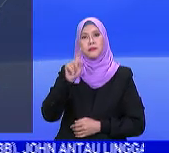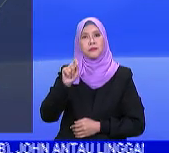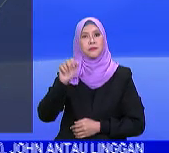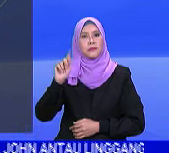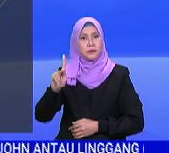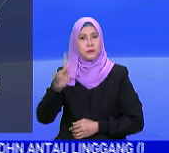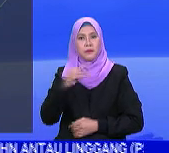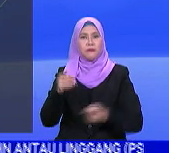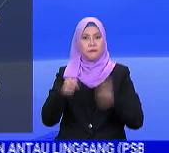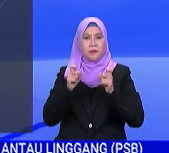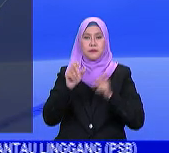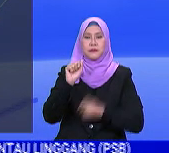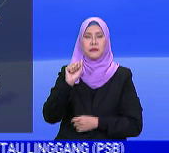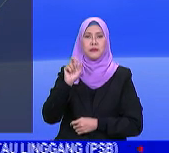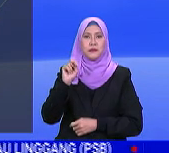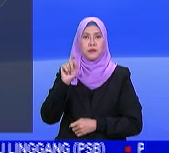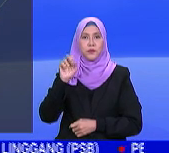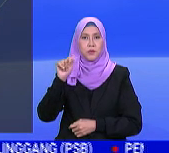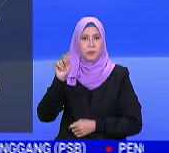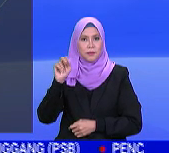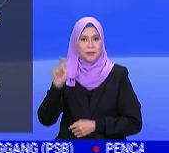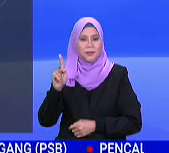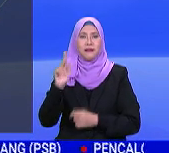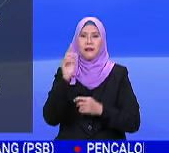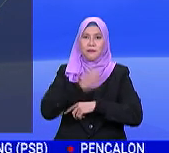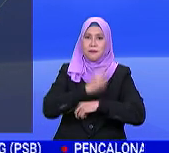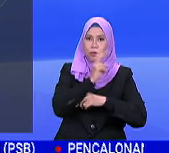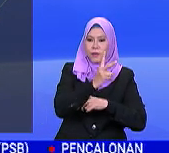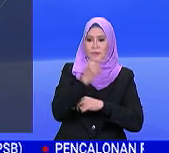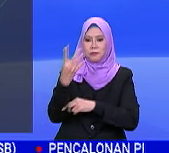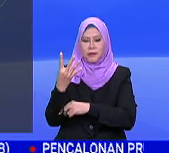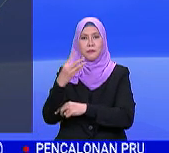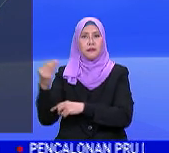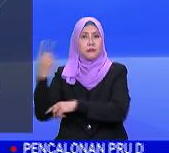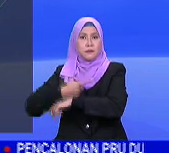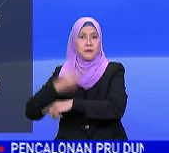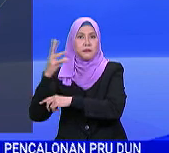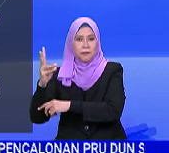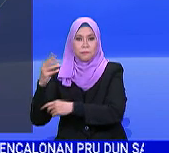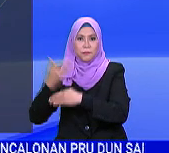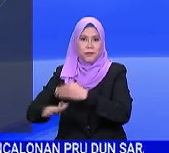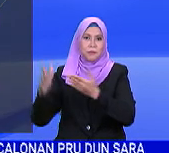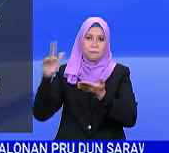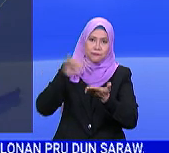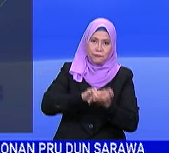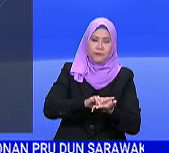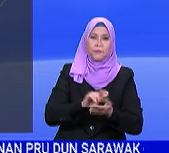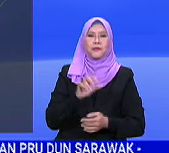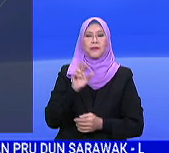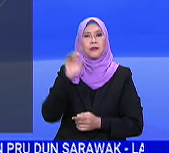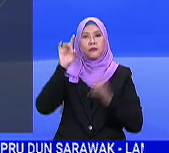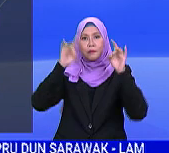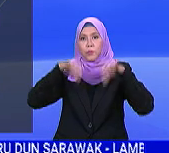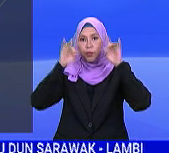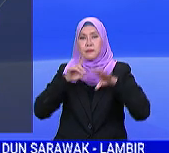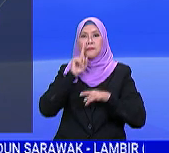atau ujian pantas antigen kendiri pada hari kedua, keempat dan keenam selepas ketibaan, ujian RTKAG atau